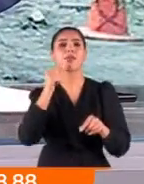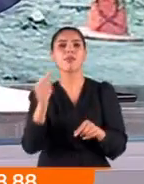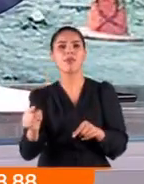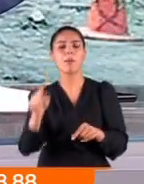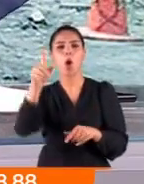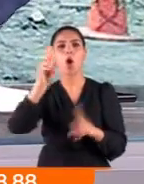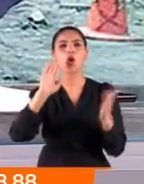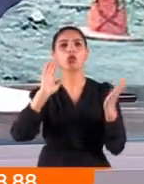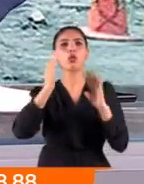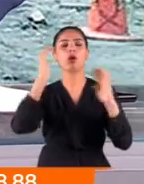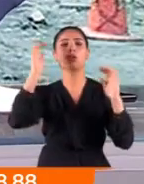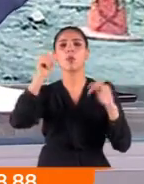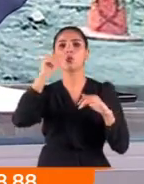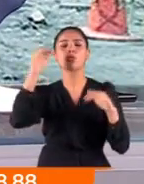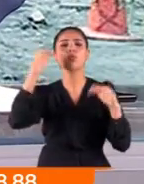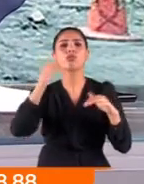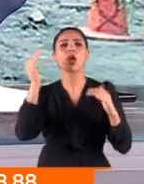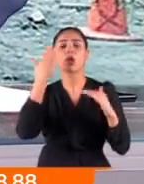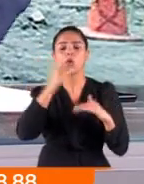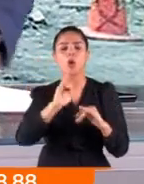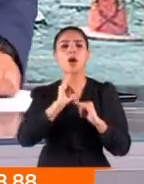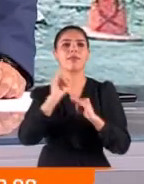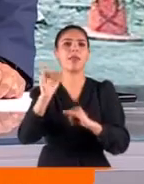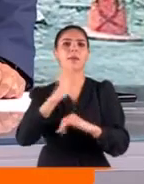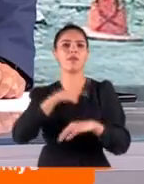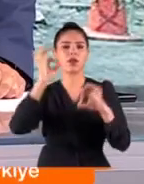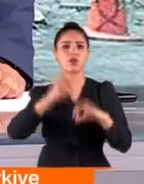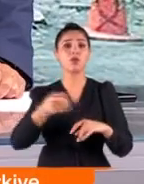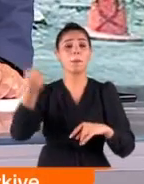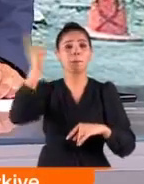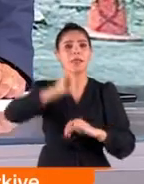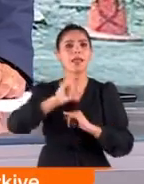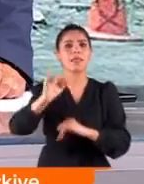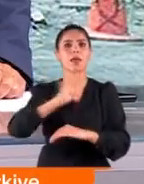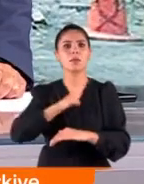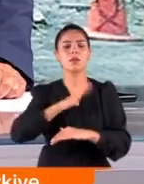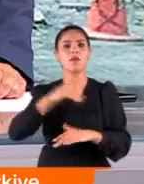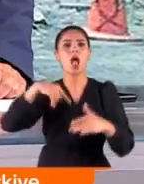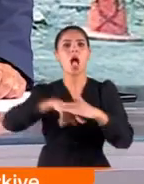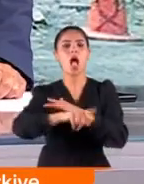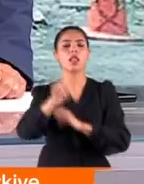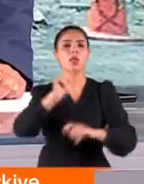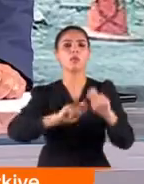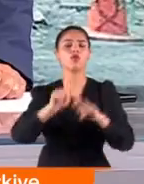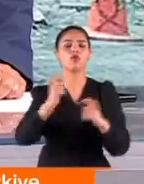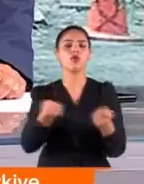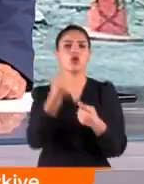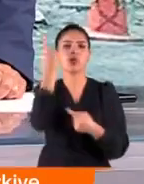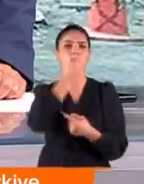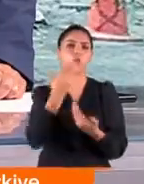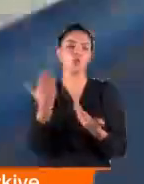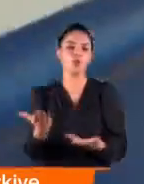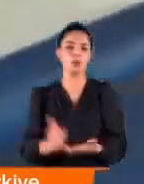O dönem akmayan sulara karşı bir tepkiydi. Şimdi yine bir tepki var. Bu kez de bitmeyen altyapı çalışmalarına karşı.